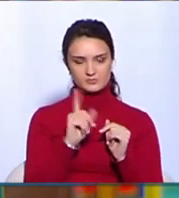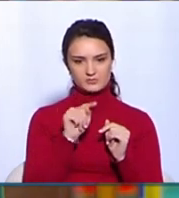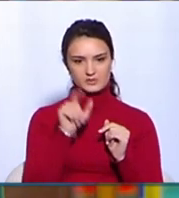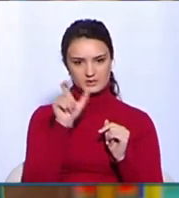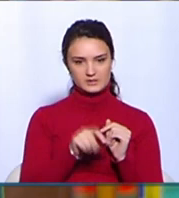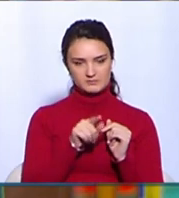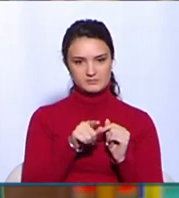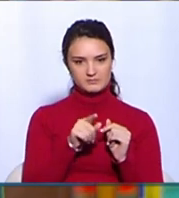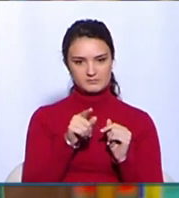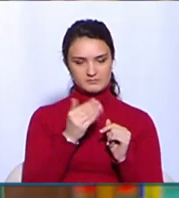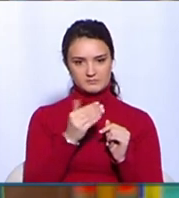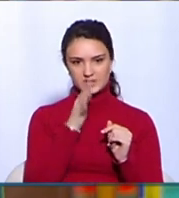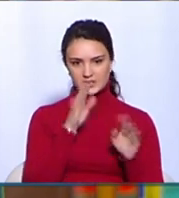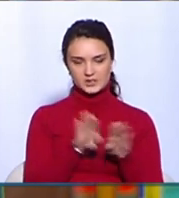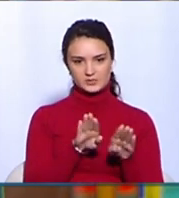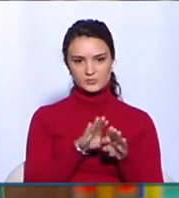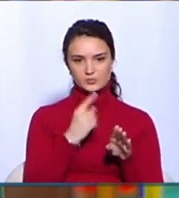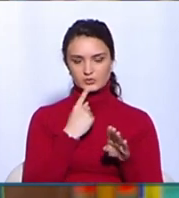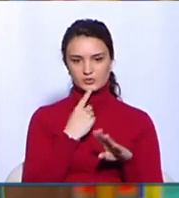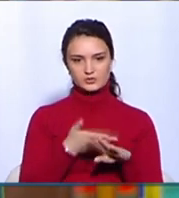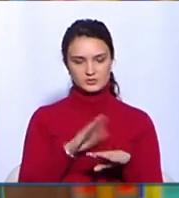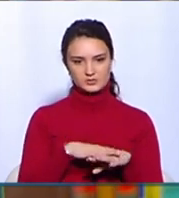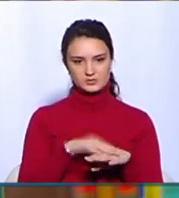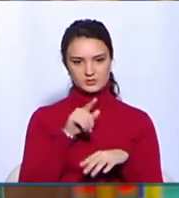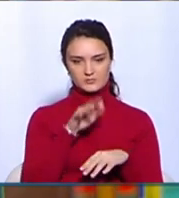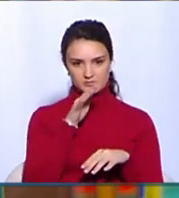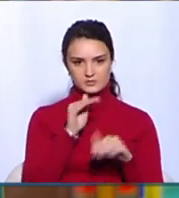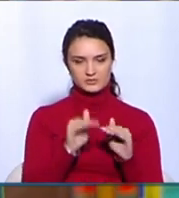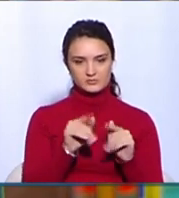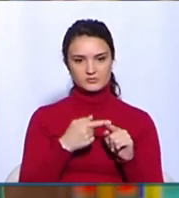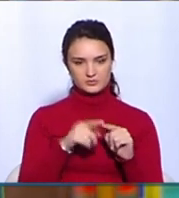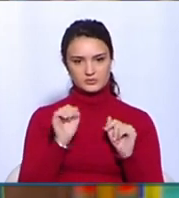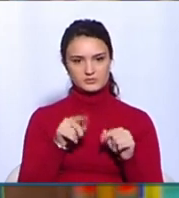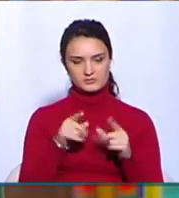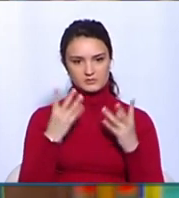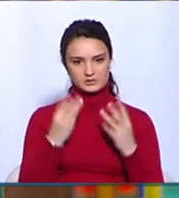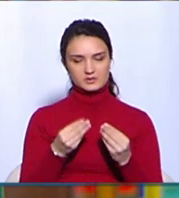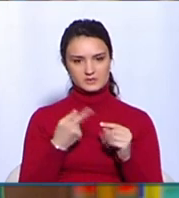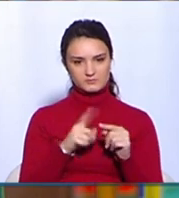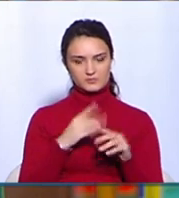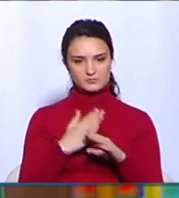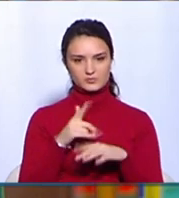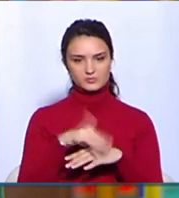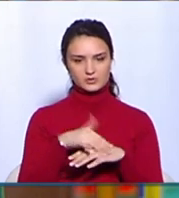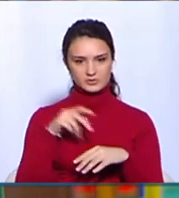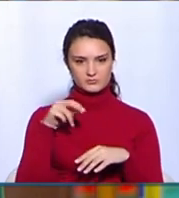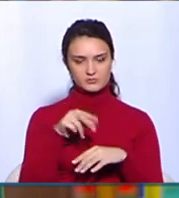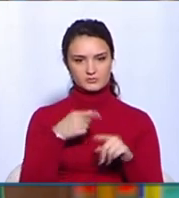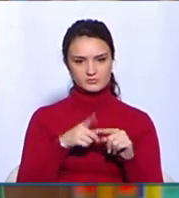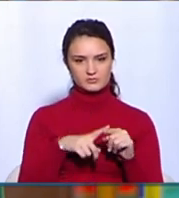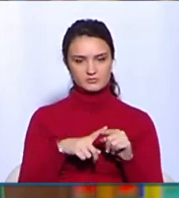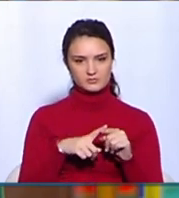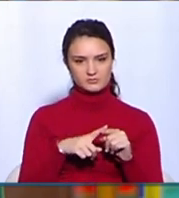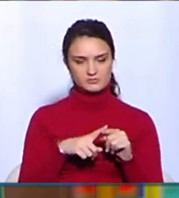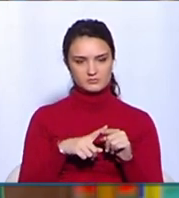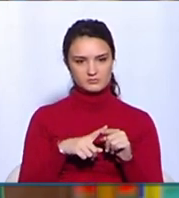რომ ადამიანს მის თანატოლს უჭირს და იმ თანატოლს შეიძლება იმ დღეს იმიტომა ქუჩაში გამოსული, ის ვერ